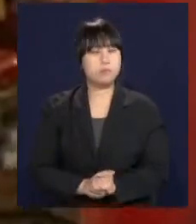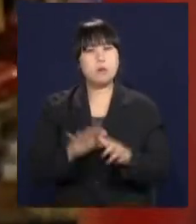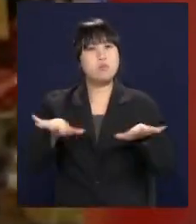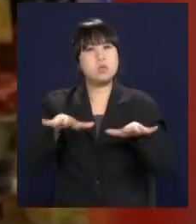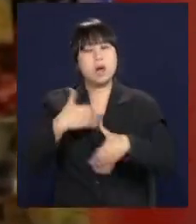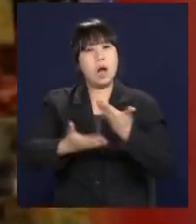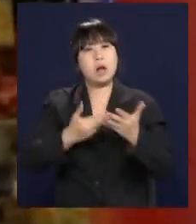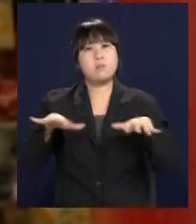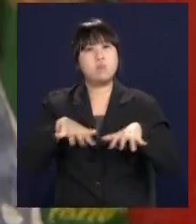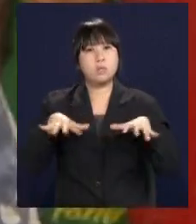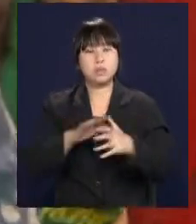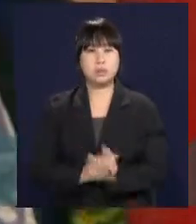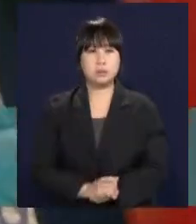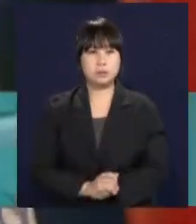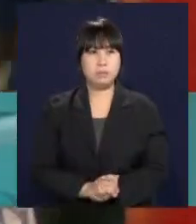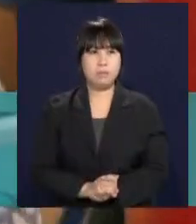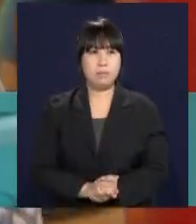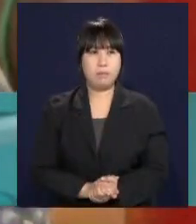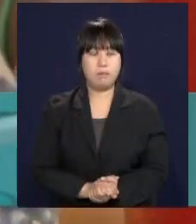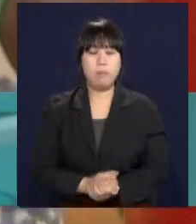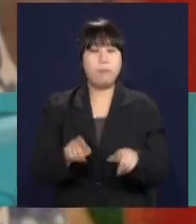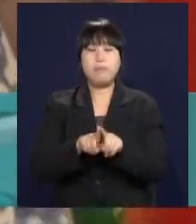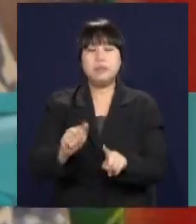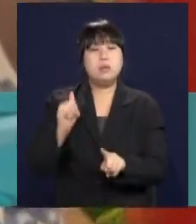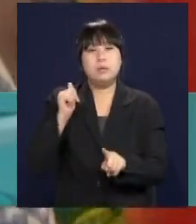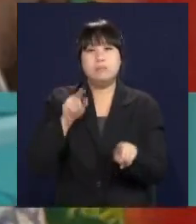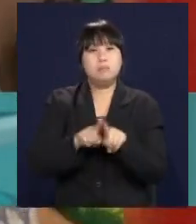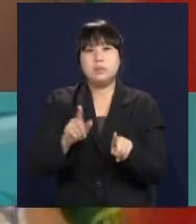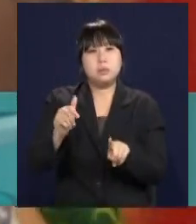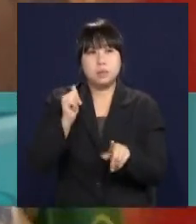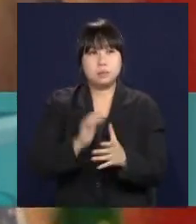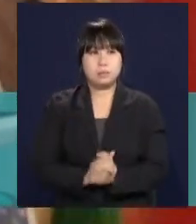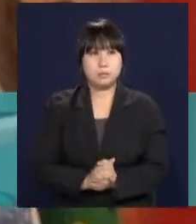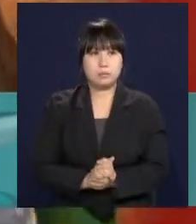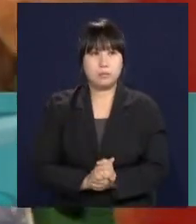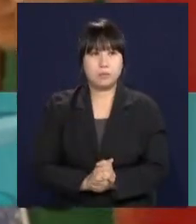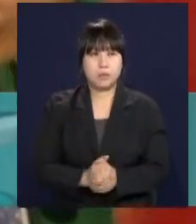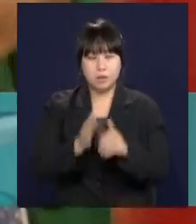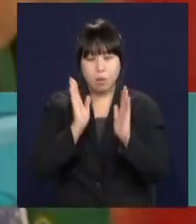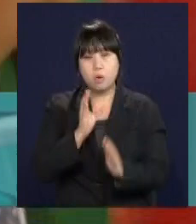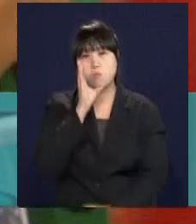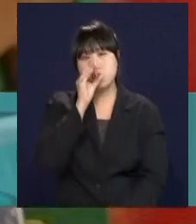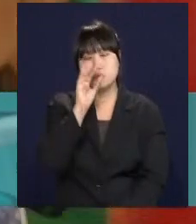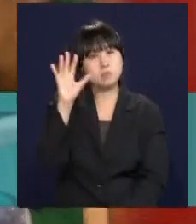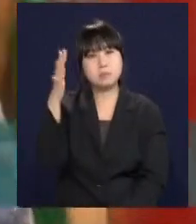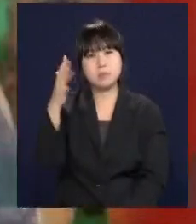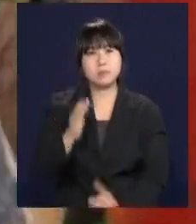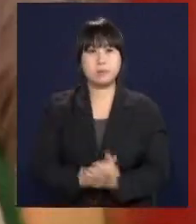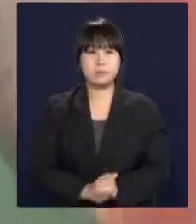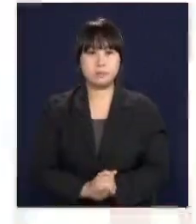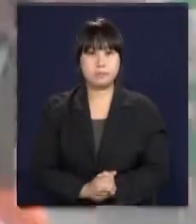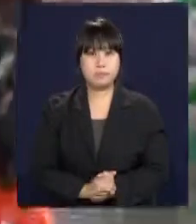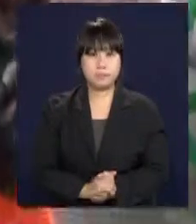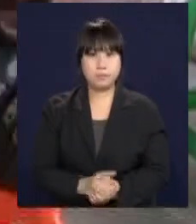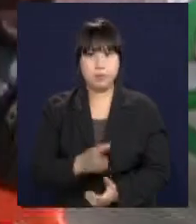ปกติค่ะเท่าเดิมค่ะทุกอย่างค่ะค่ะลูกค้าไม่ไม่มีพูดอะไรเลยแไม่